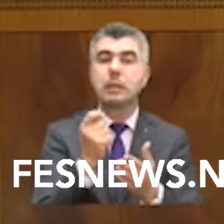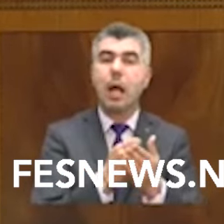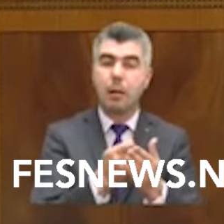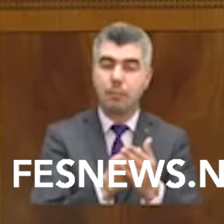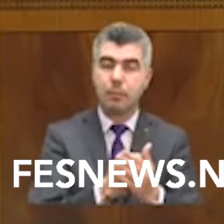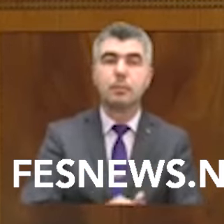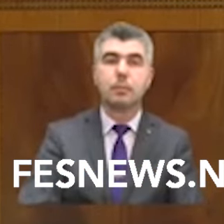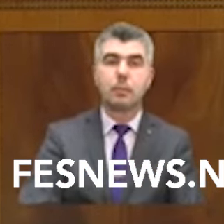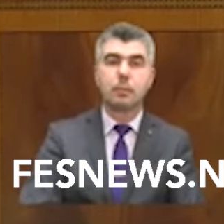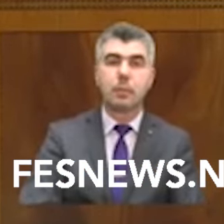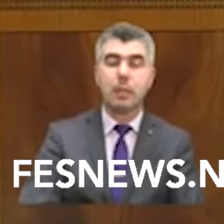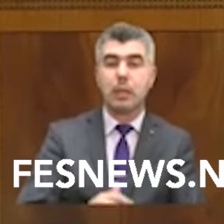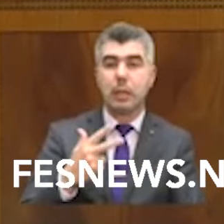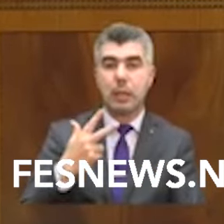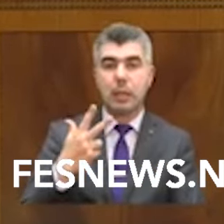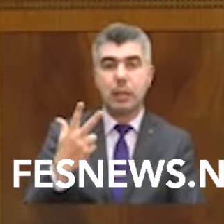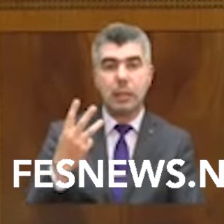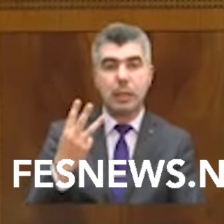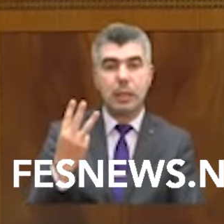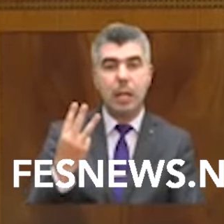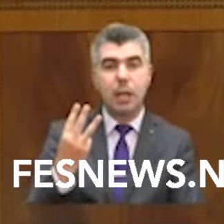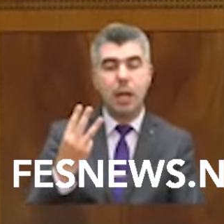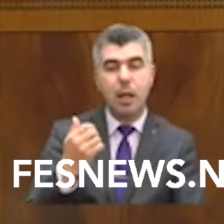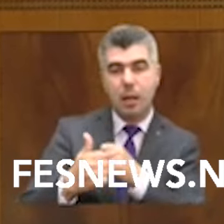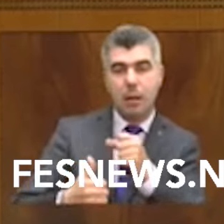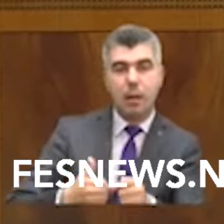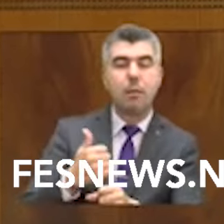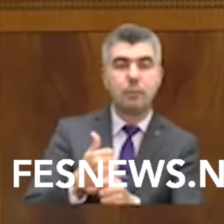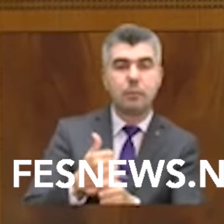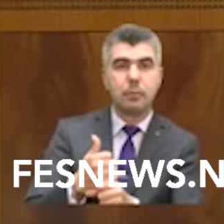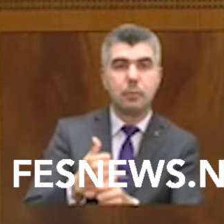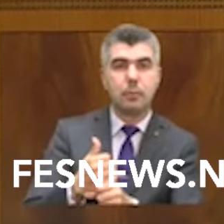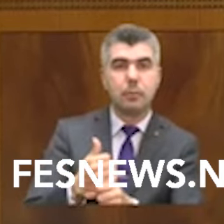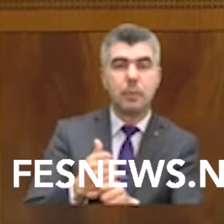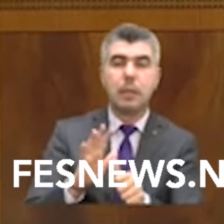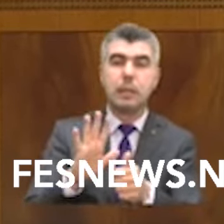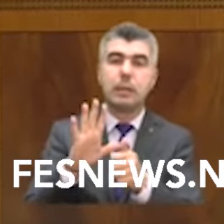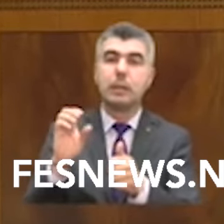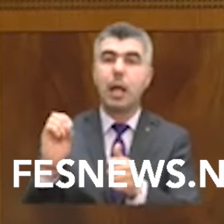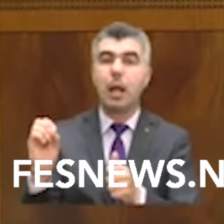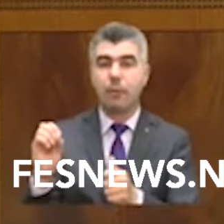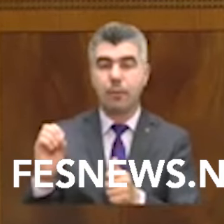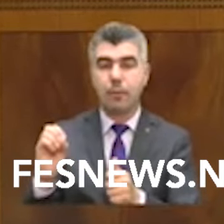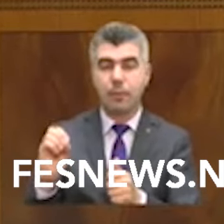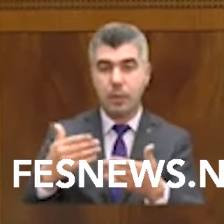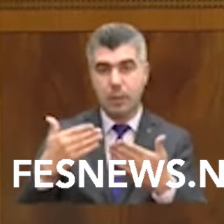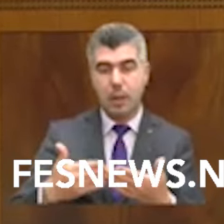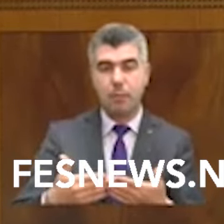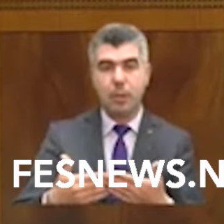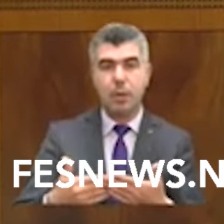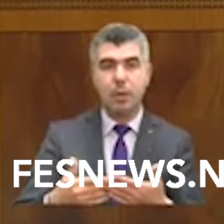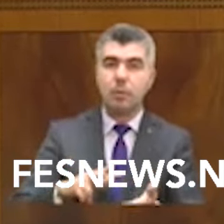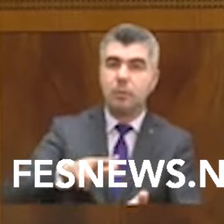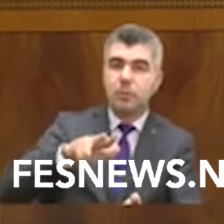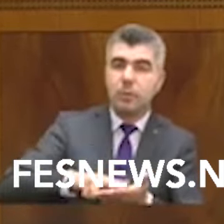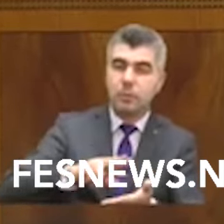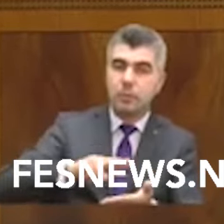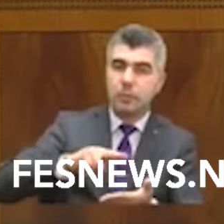واللي في 3 سنين السابقة لم يتم الإيداع إلى 6000 ووصلنا لموافقة